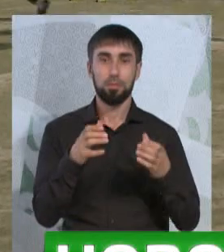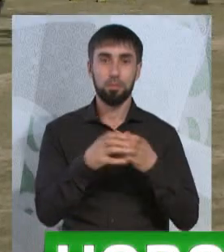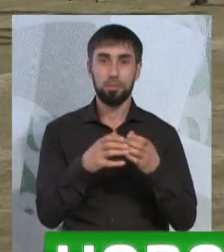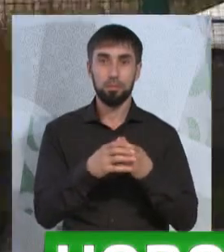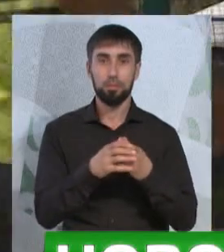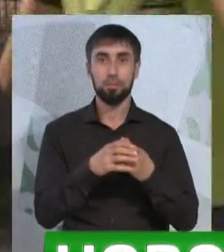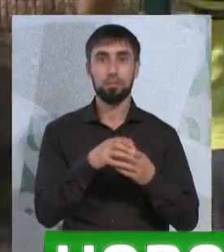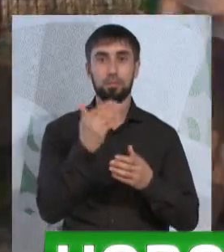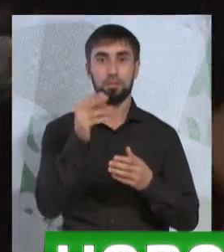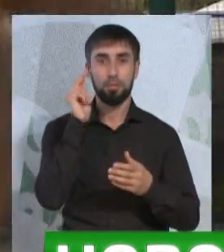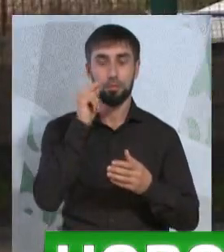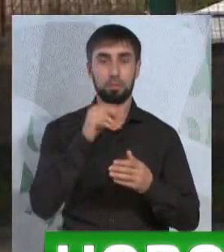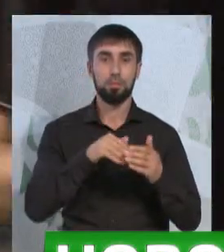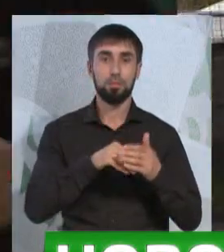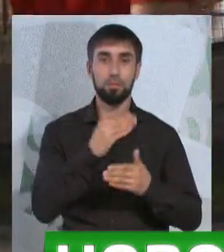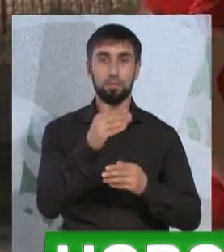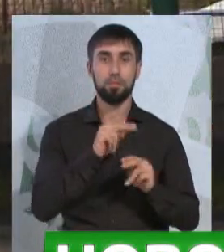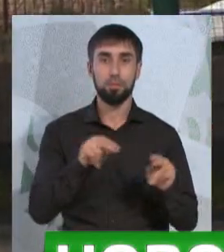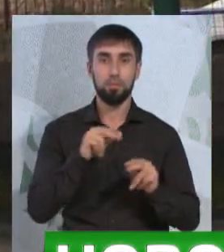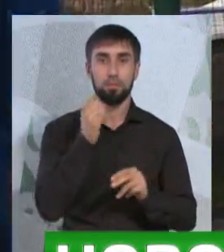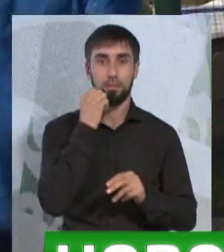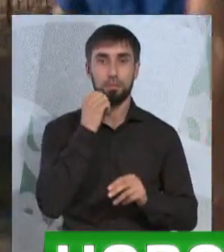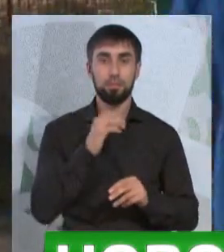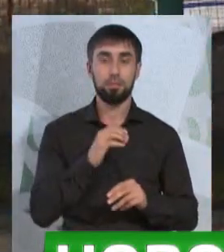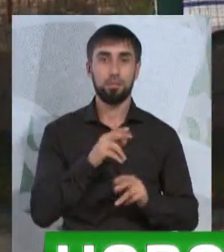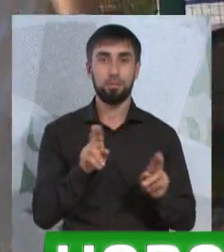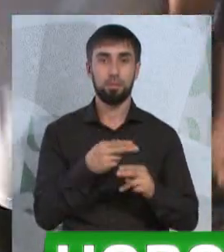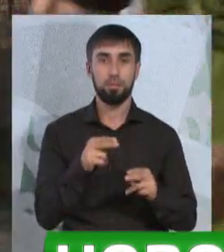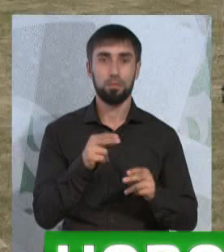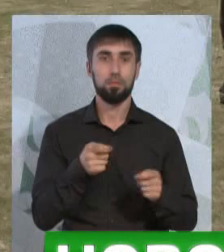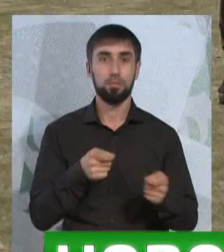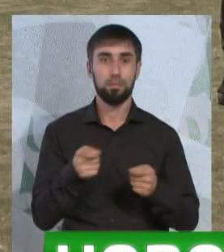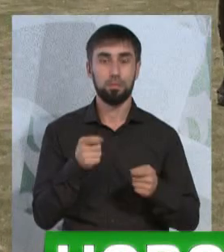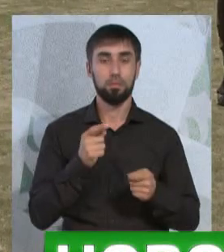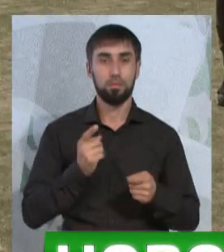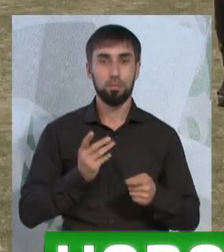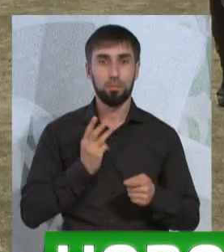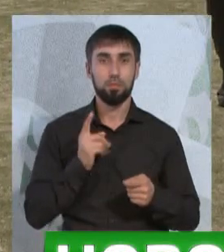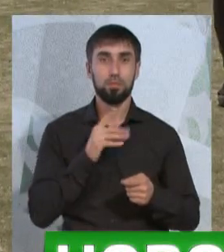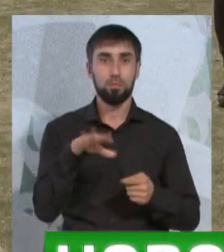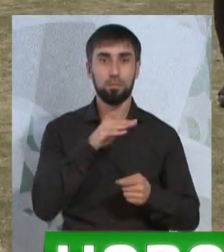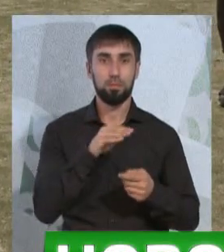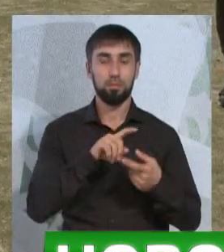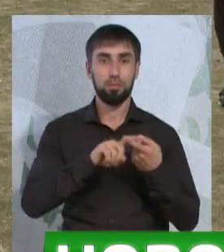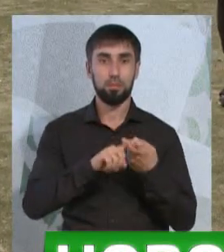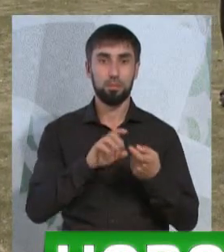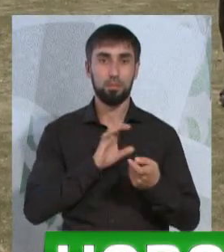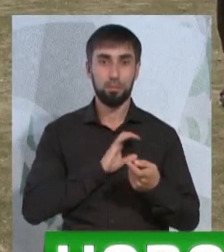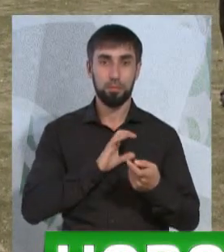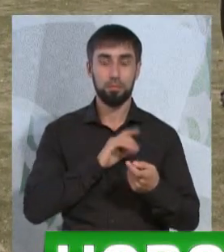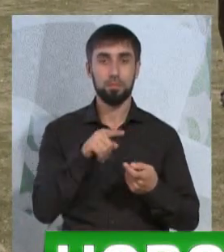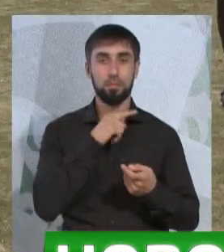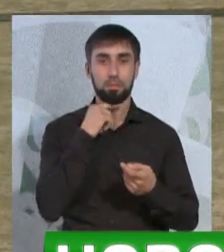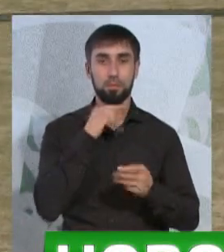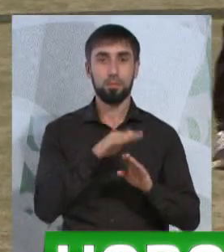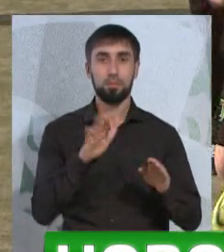группы с последующим обучением у лучших тренеров московской команды. Руководство клуба надеется, что благодаря сотрудничеству со «Спартаком» у